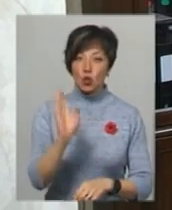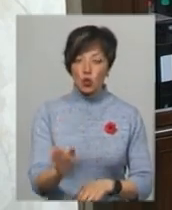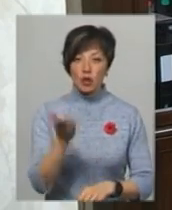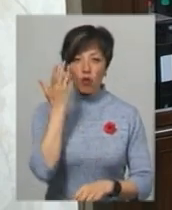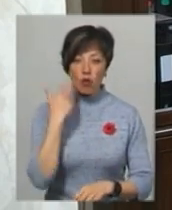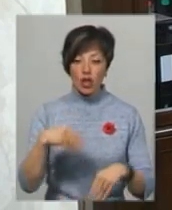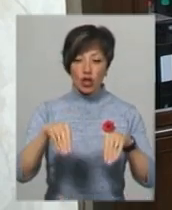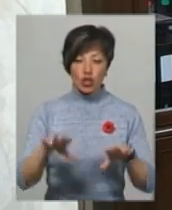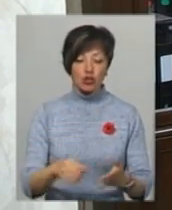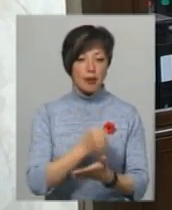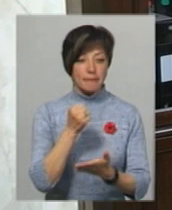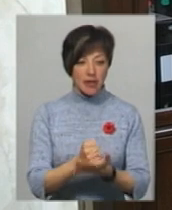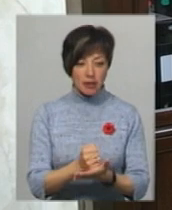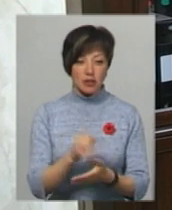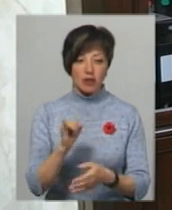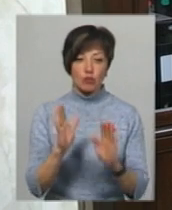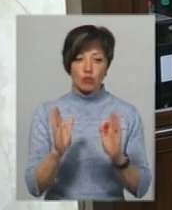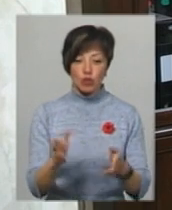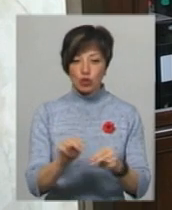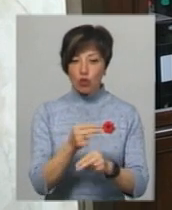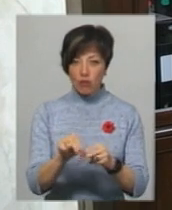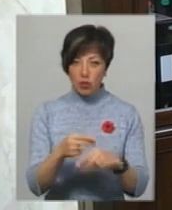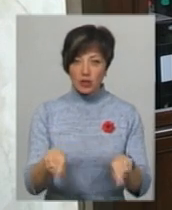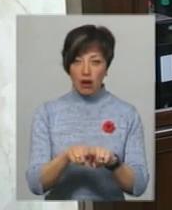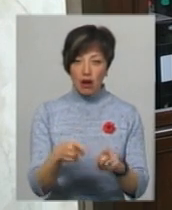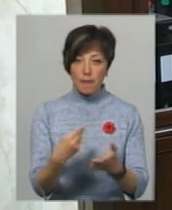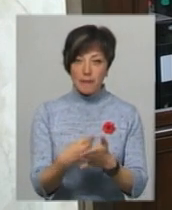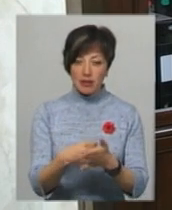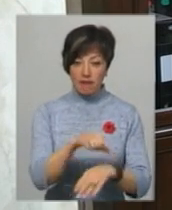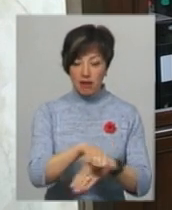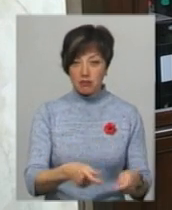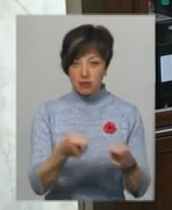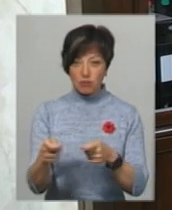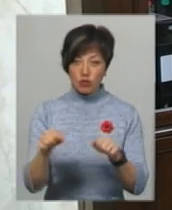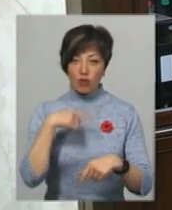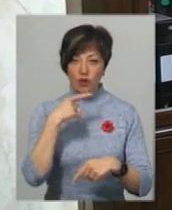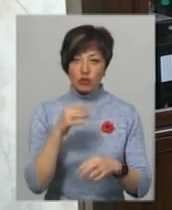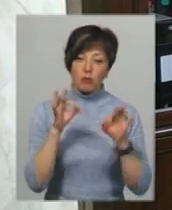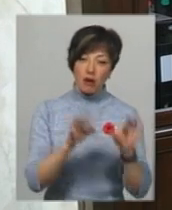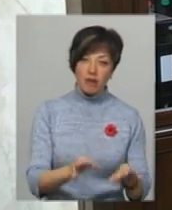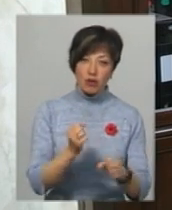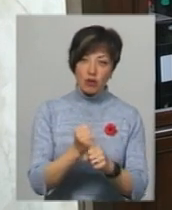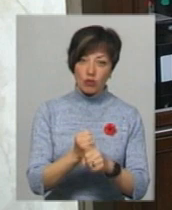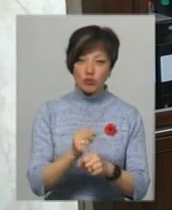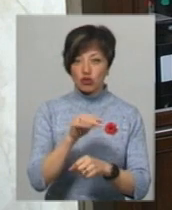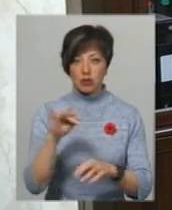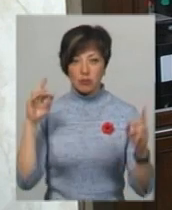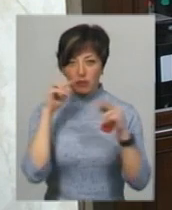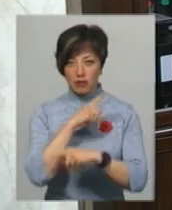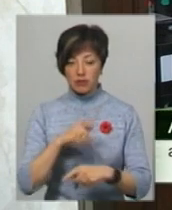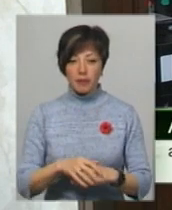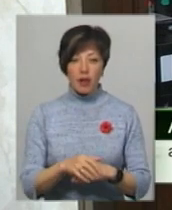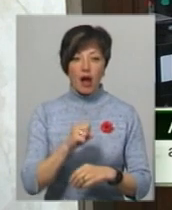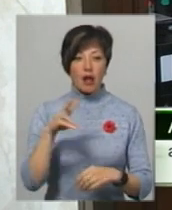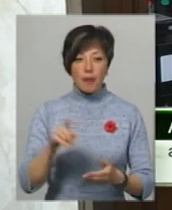рішення буде прийнято і буде скориговано така митна вартість, тоді можна говорити про те, чи правомірно діє митний орган, чи неправомірно.